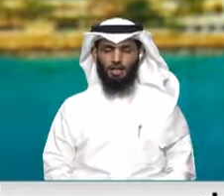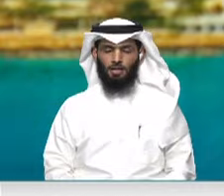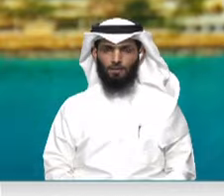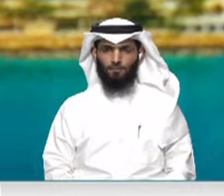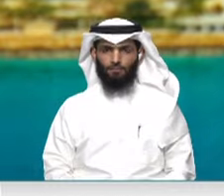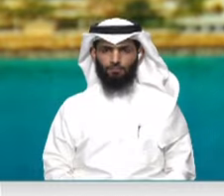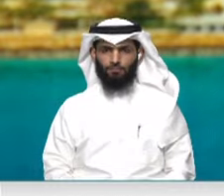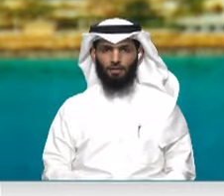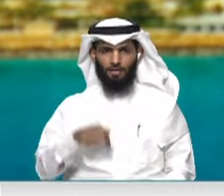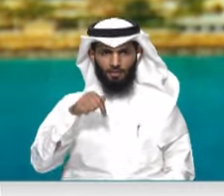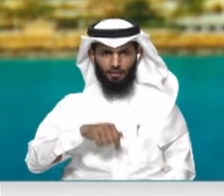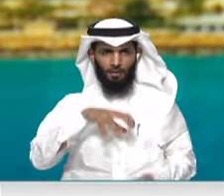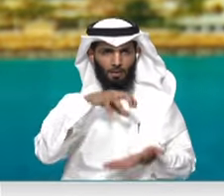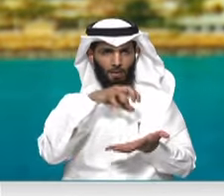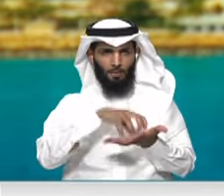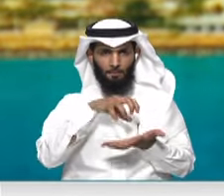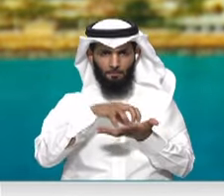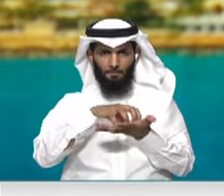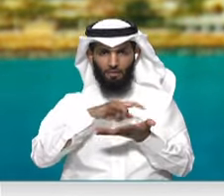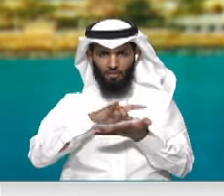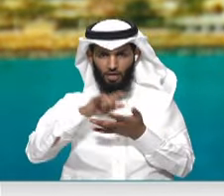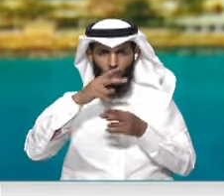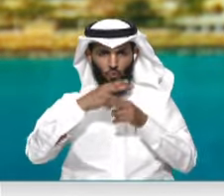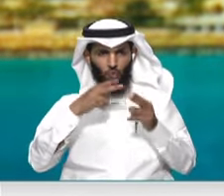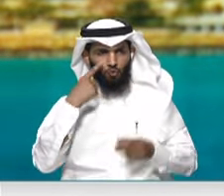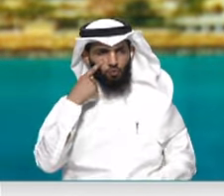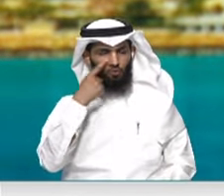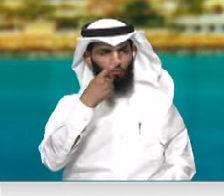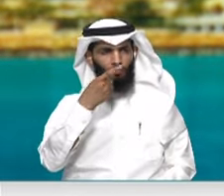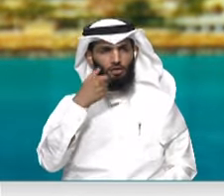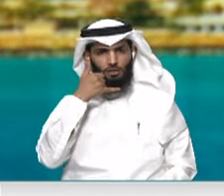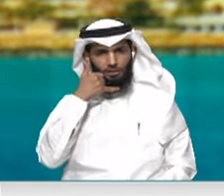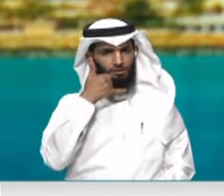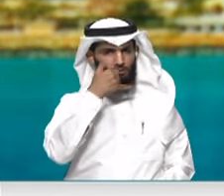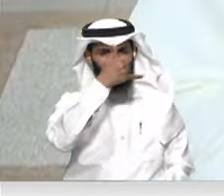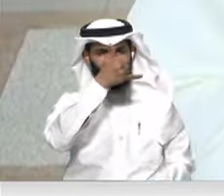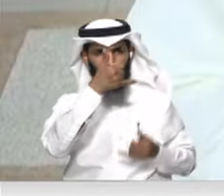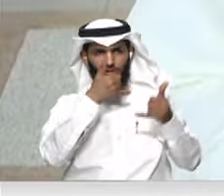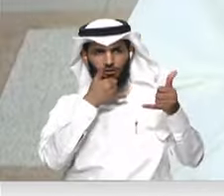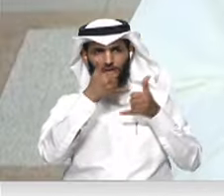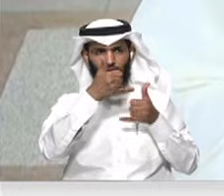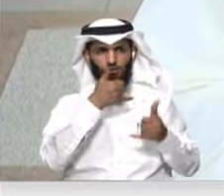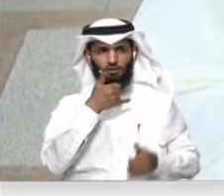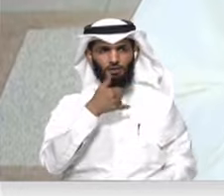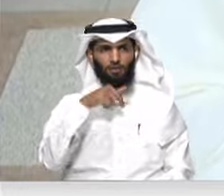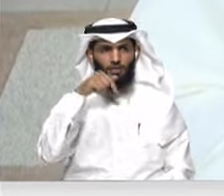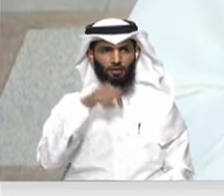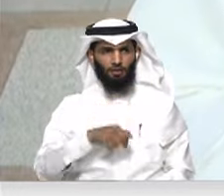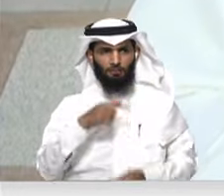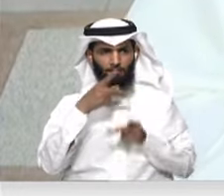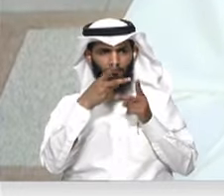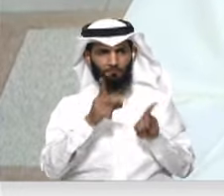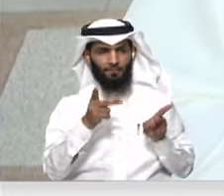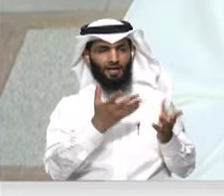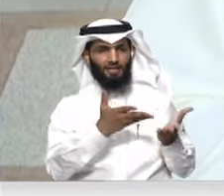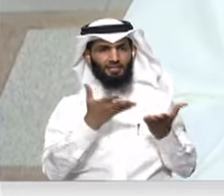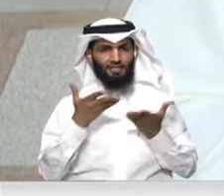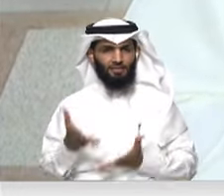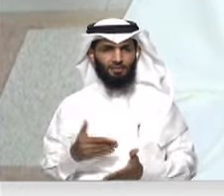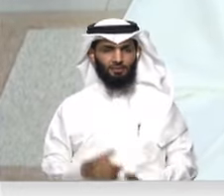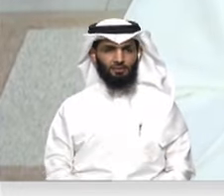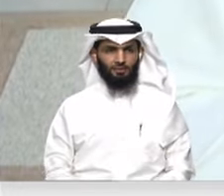إلى مطار الكويت الدولي للمزيد من التفاصيل انضم إلينا مراسلنا الزميل يوسف صفر. بداية يوسف، أهلا بك.